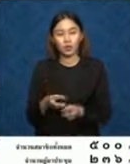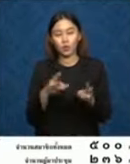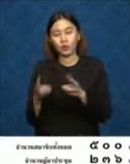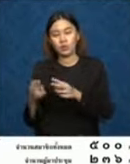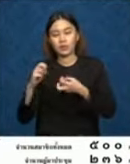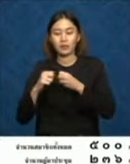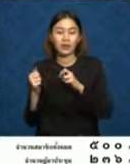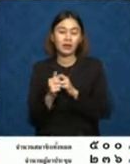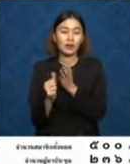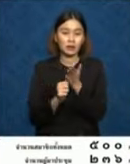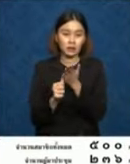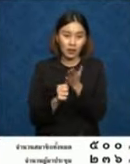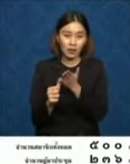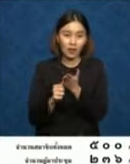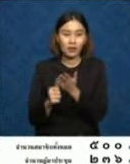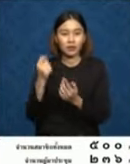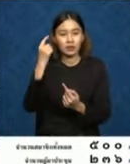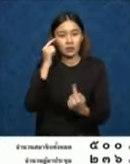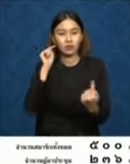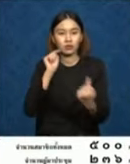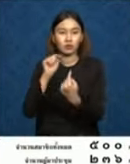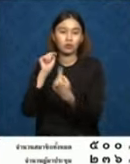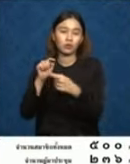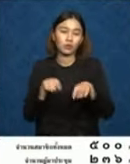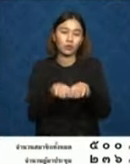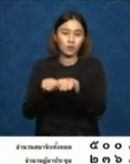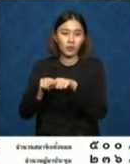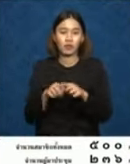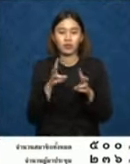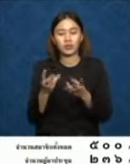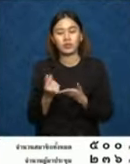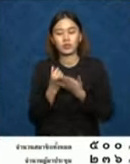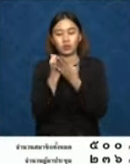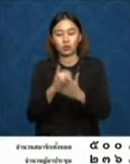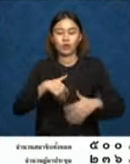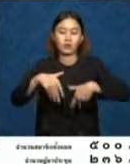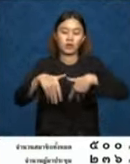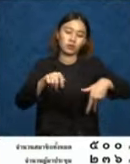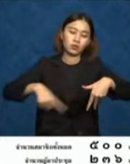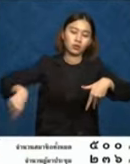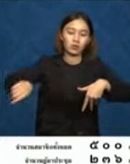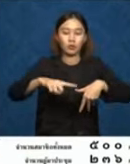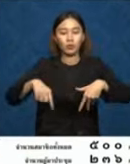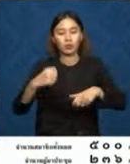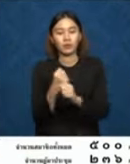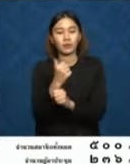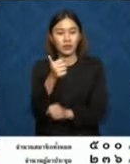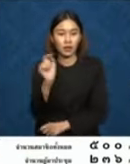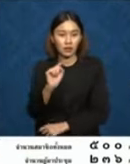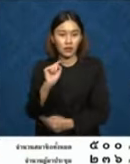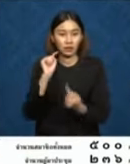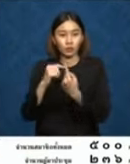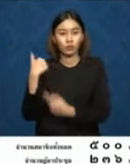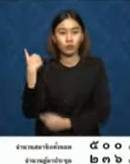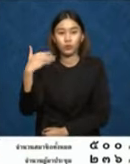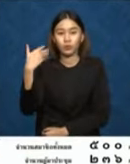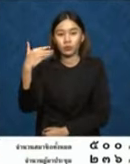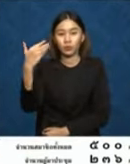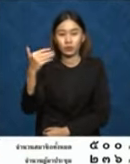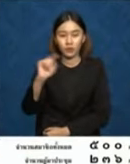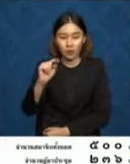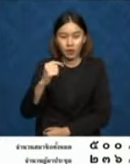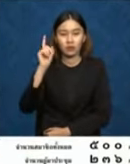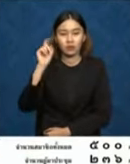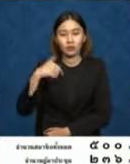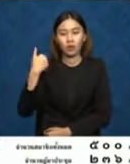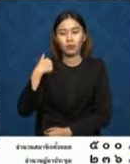างในการแก้ปัญหาและเห็นตรงกันครับว่าแนวทางที่พอจะช่วยเหลือพี่น้องประชาชนในพื้นที่ได้นั่นก็คือในระยะยาวต้